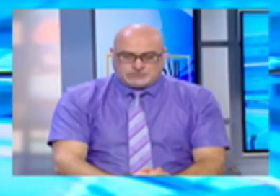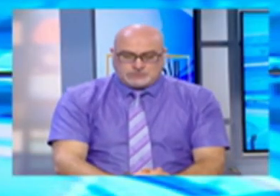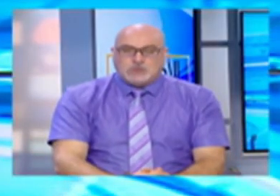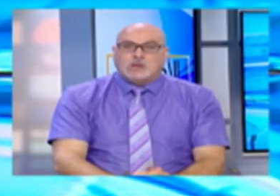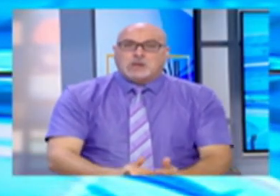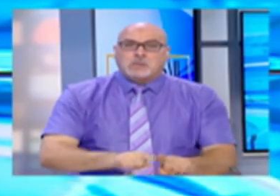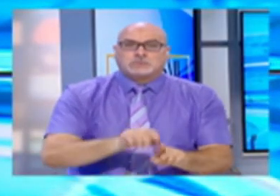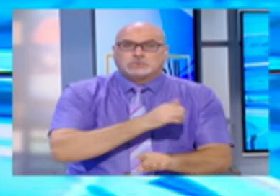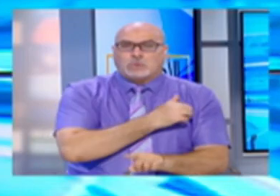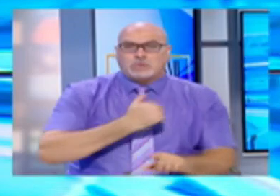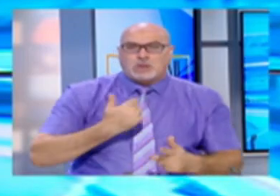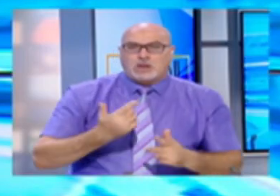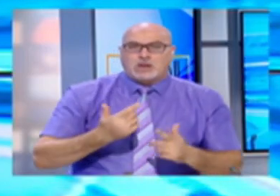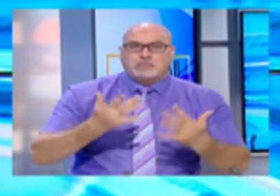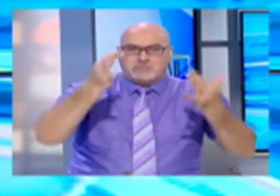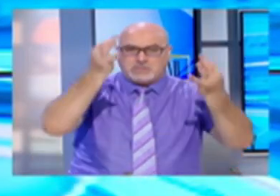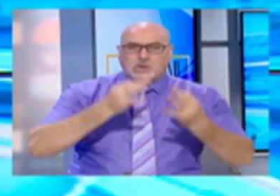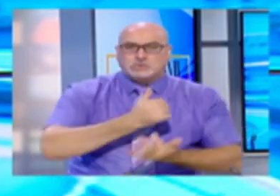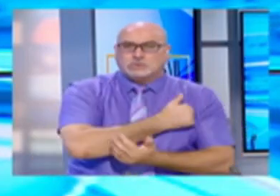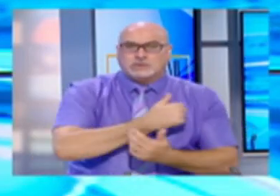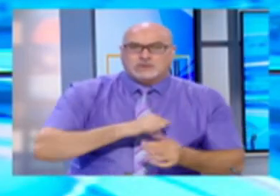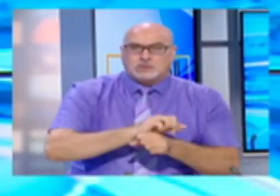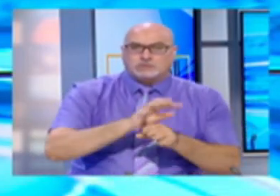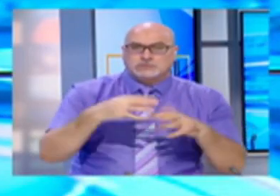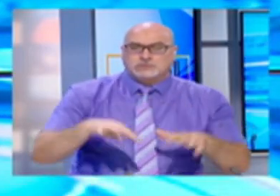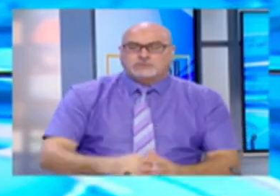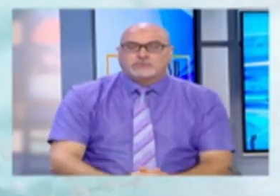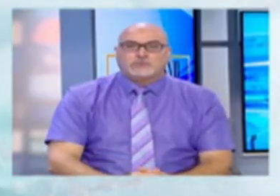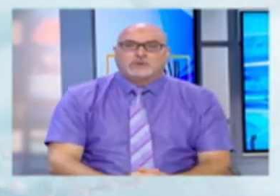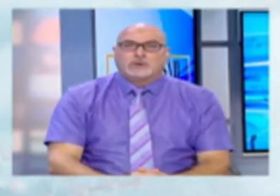صحيا دائما، وبخصوص الوضعية الوبائية بالجزائر، سجلت